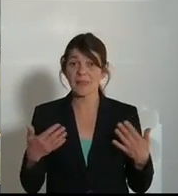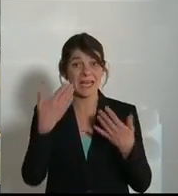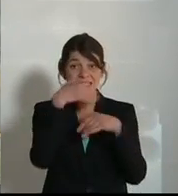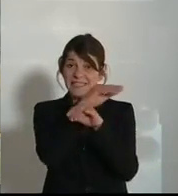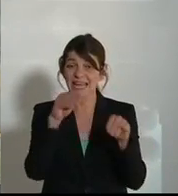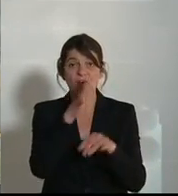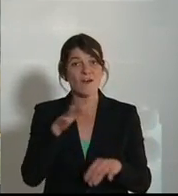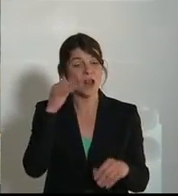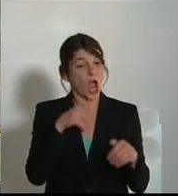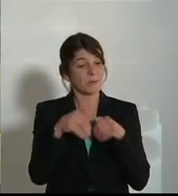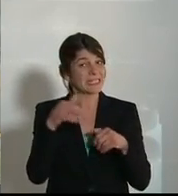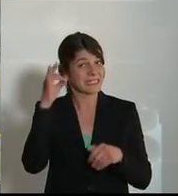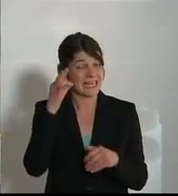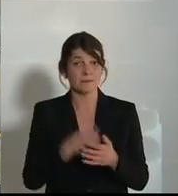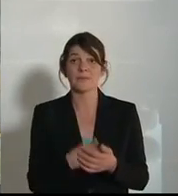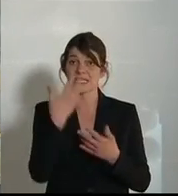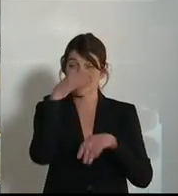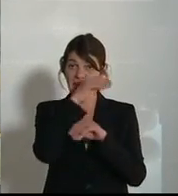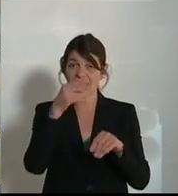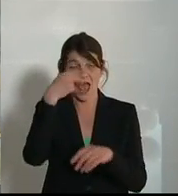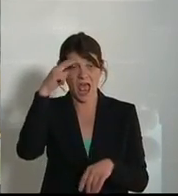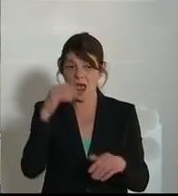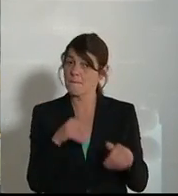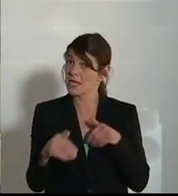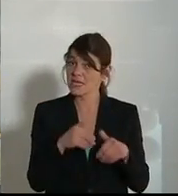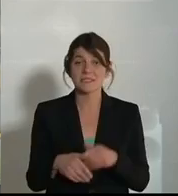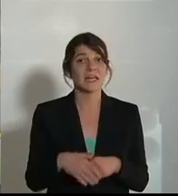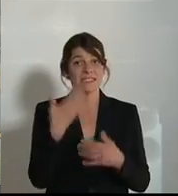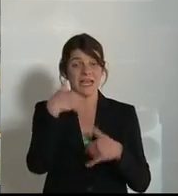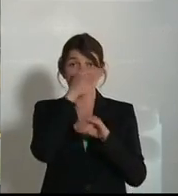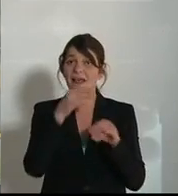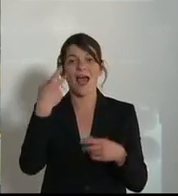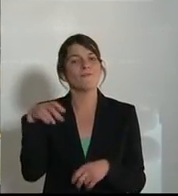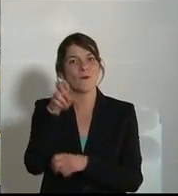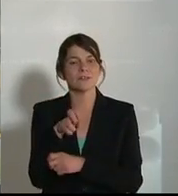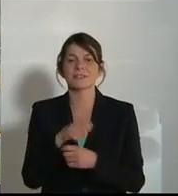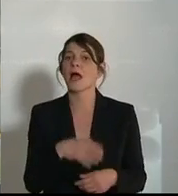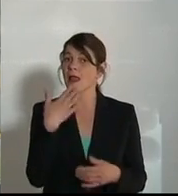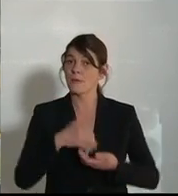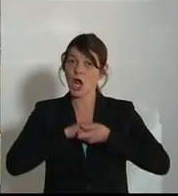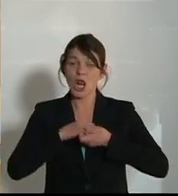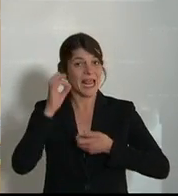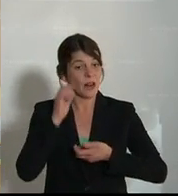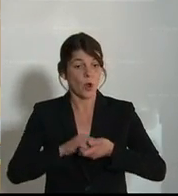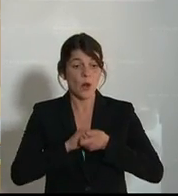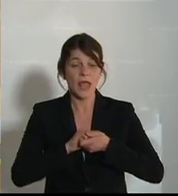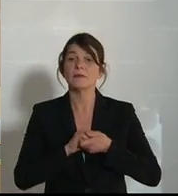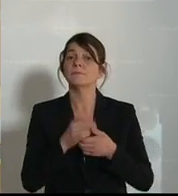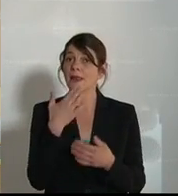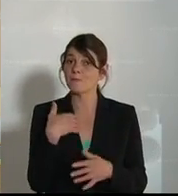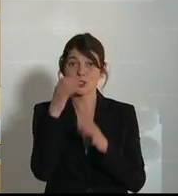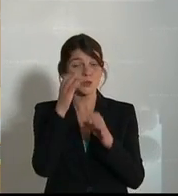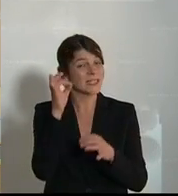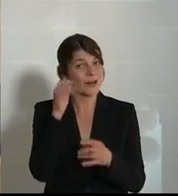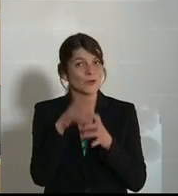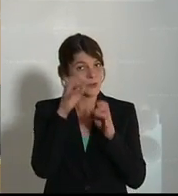Sehr geehrte Frau Ministerin, sehr geehrter Herr Minister, sehr geehrter Herr Vorsitzender, liebe Kollegen und Kolleginnen, liebe